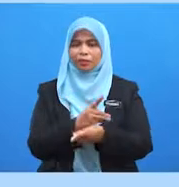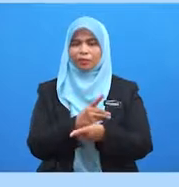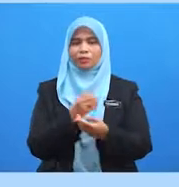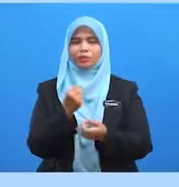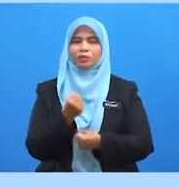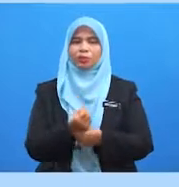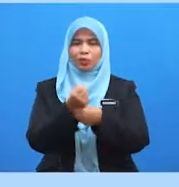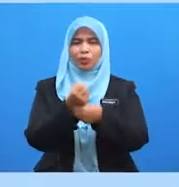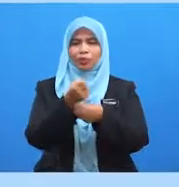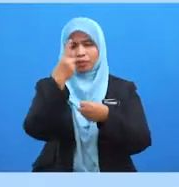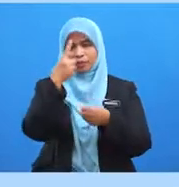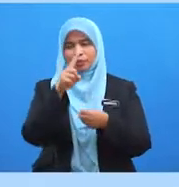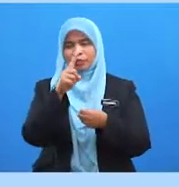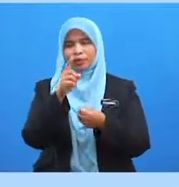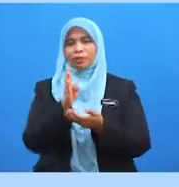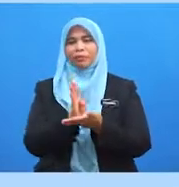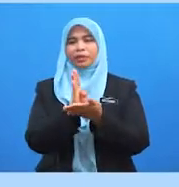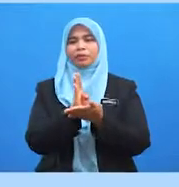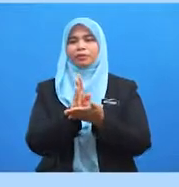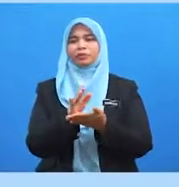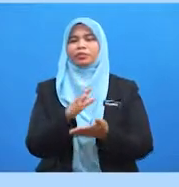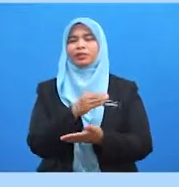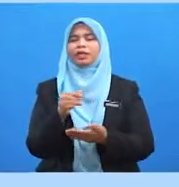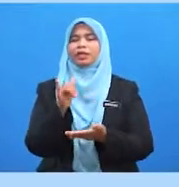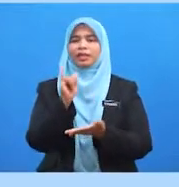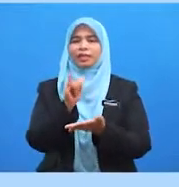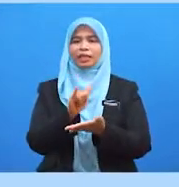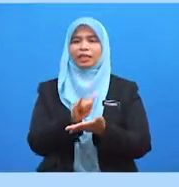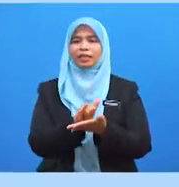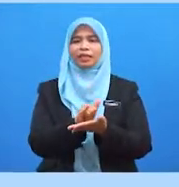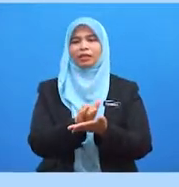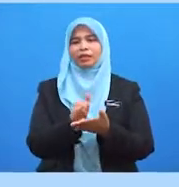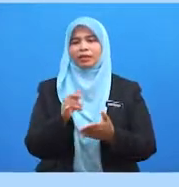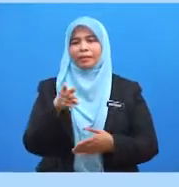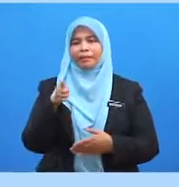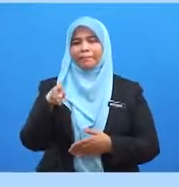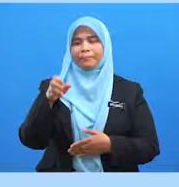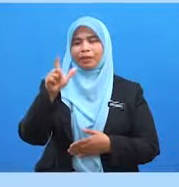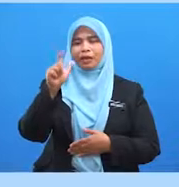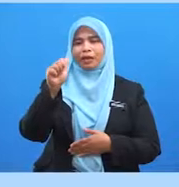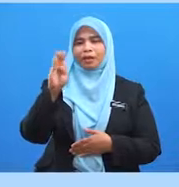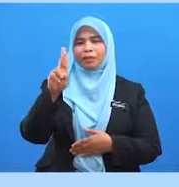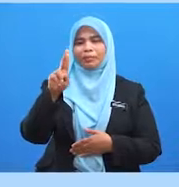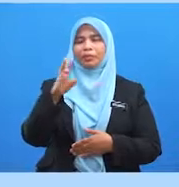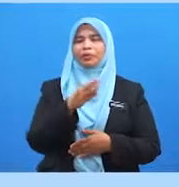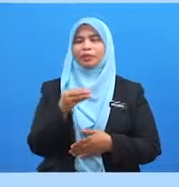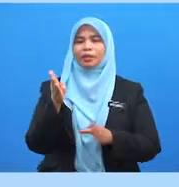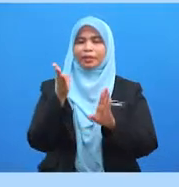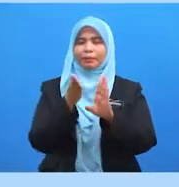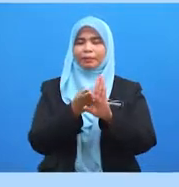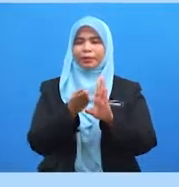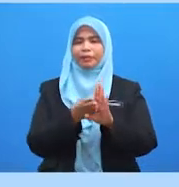untuk membiayai bakal pelabur dan bakal pembiaya untuk melabur dan